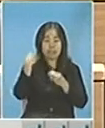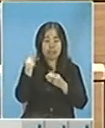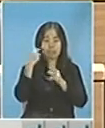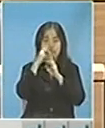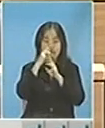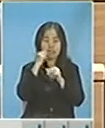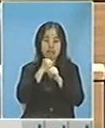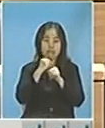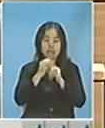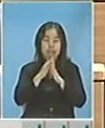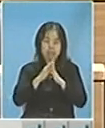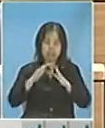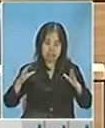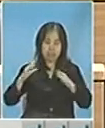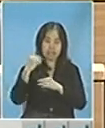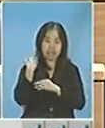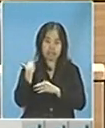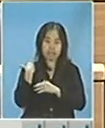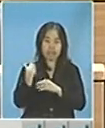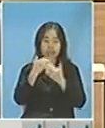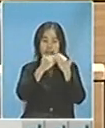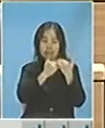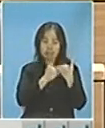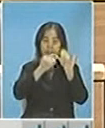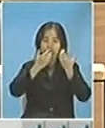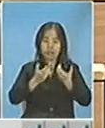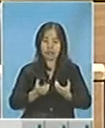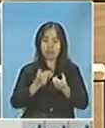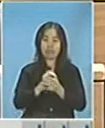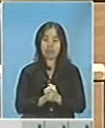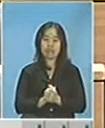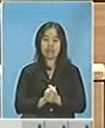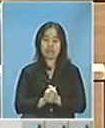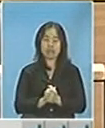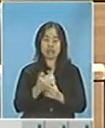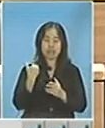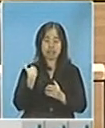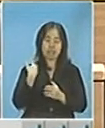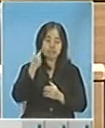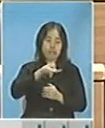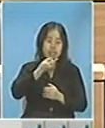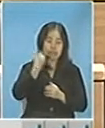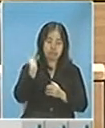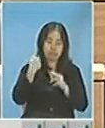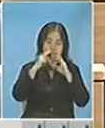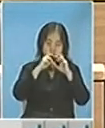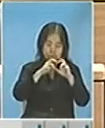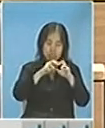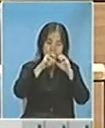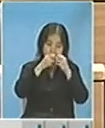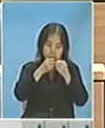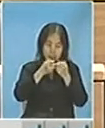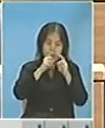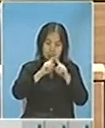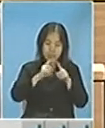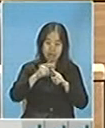ที่ถือว่าเป็นการแบกภาระหรือไม่นะครับพันธกิจเดิมมีการค้นคว้าวิจัยบำรุงสรรพวิชานำผล